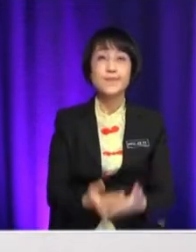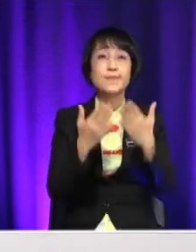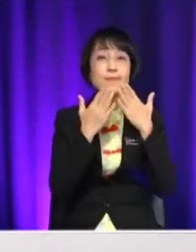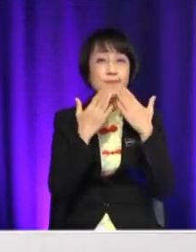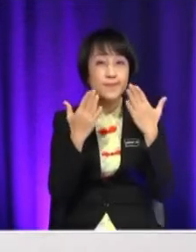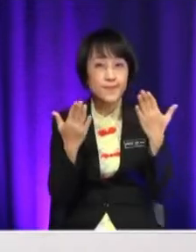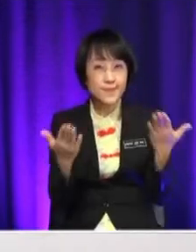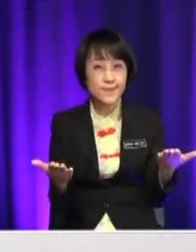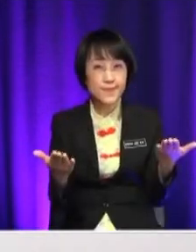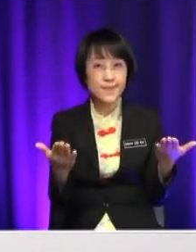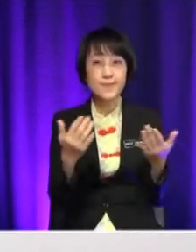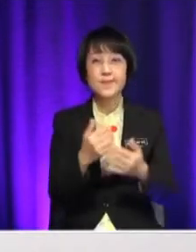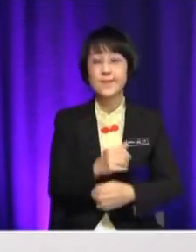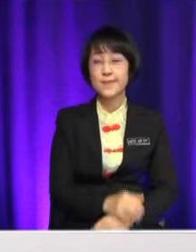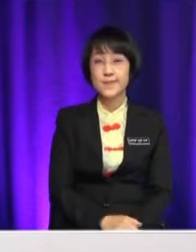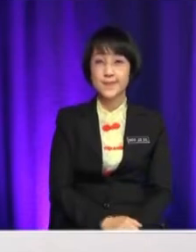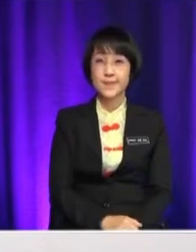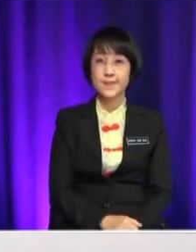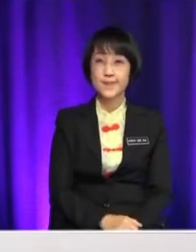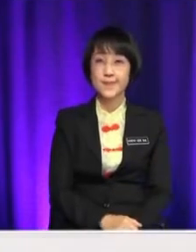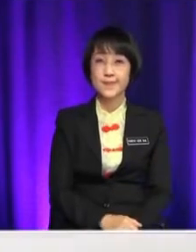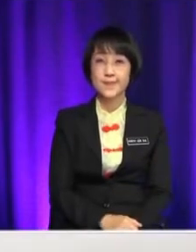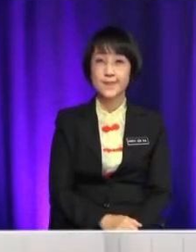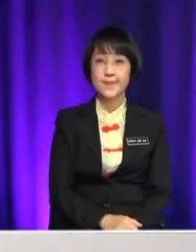hidayah. Wassalamualaikum warahmatullahi wabarakatuh.